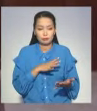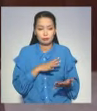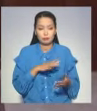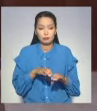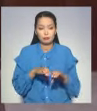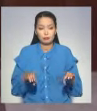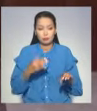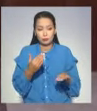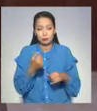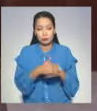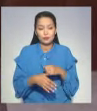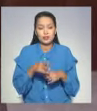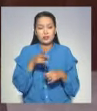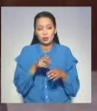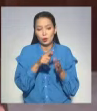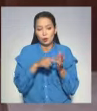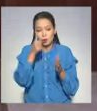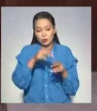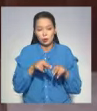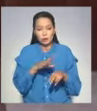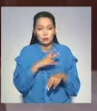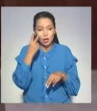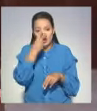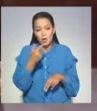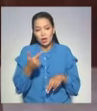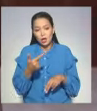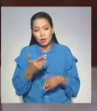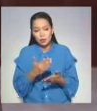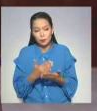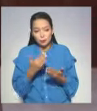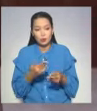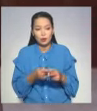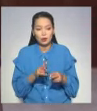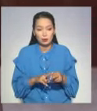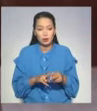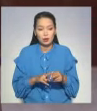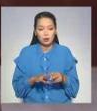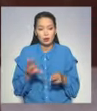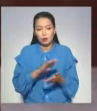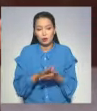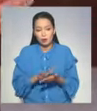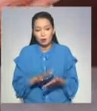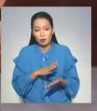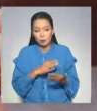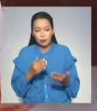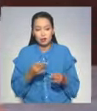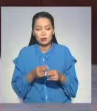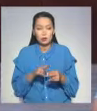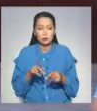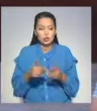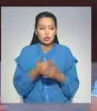Кәріз құбыр станциясы 2017 жылы салынды, 2 жыл кепілдігімен. Біз бұл 2 жылда тазаладық та, насос істен шыққанда